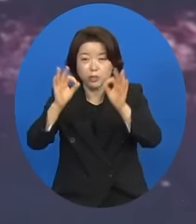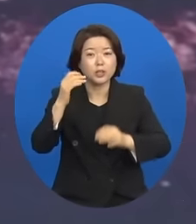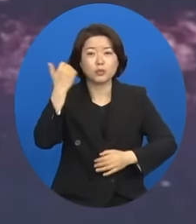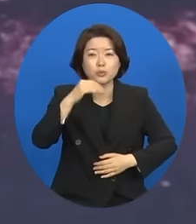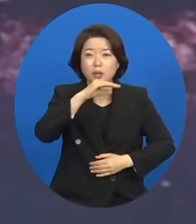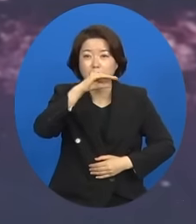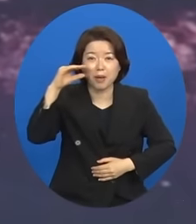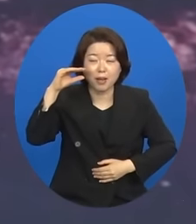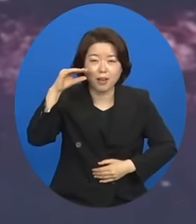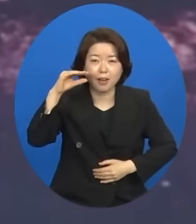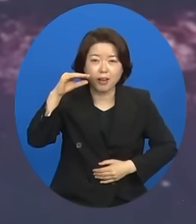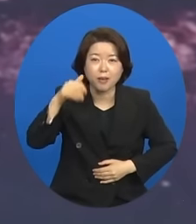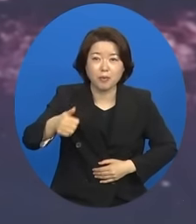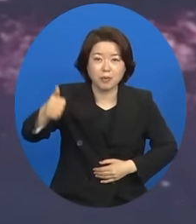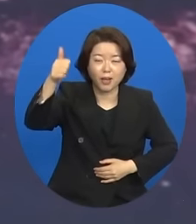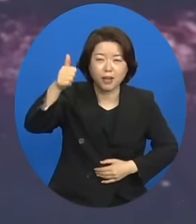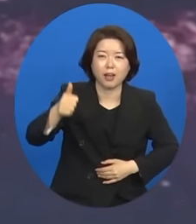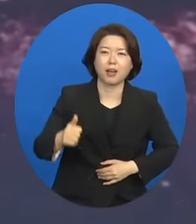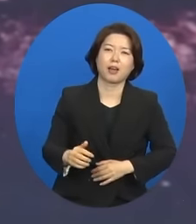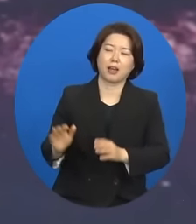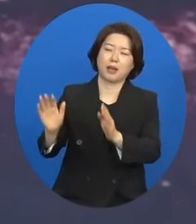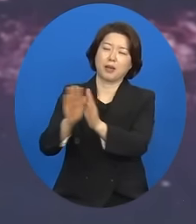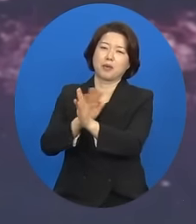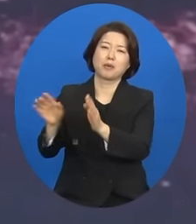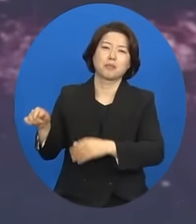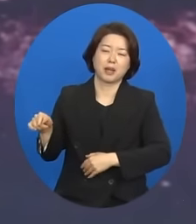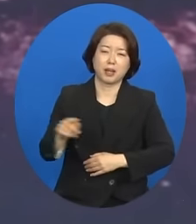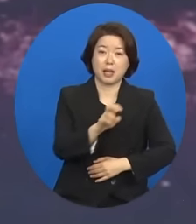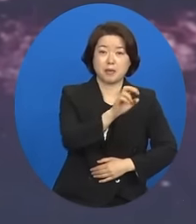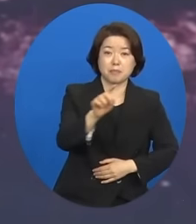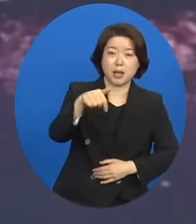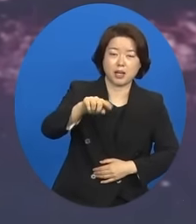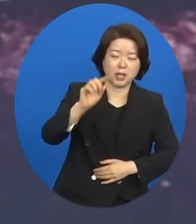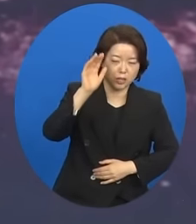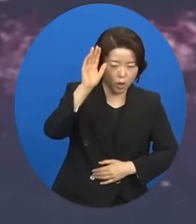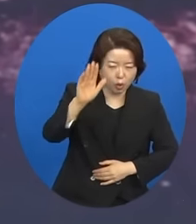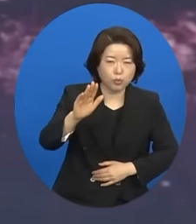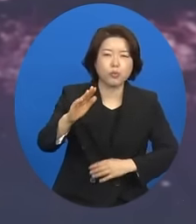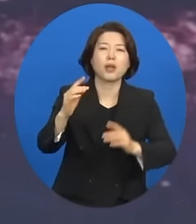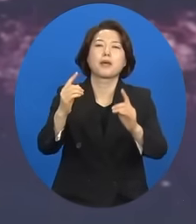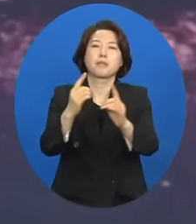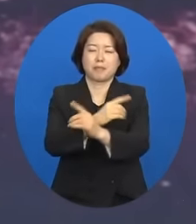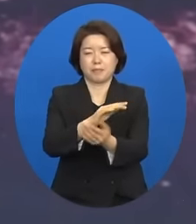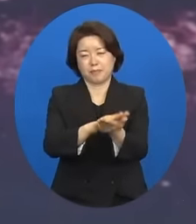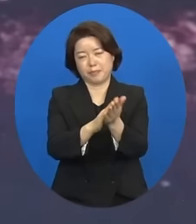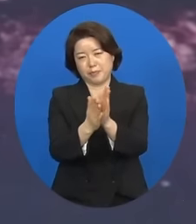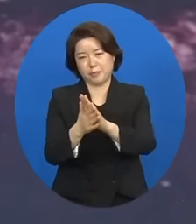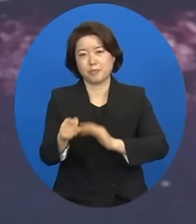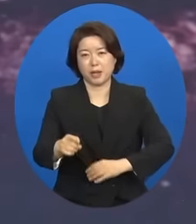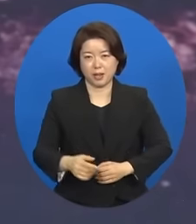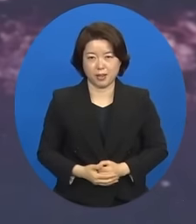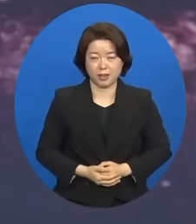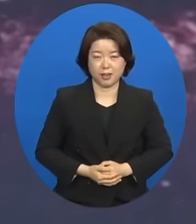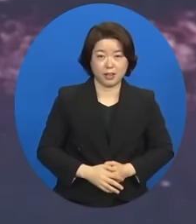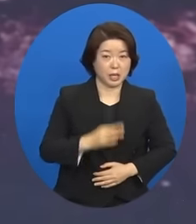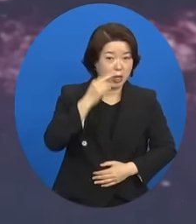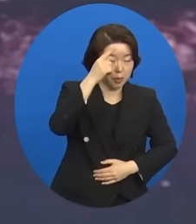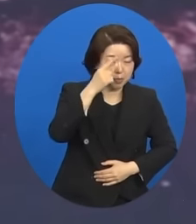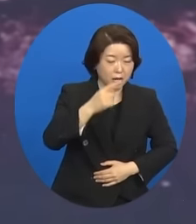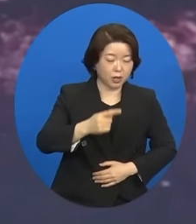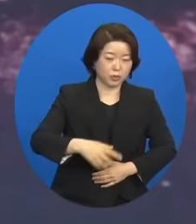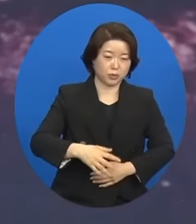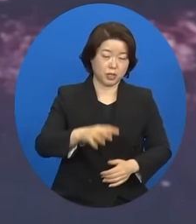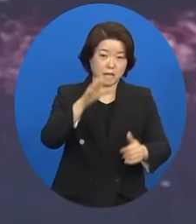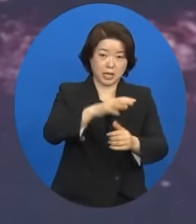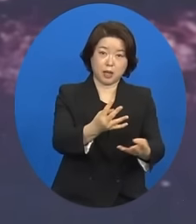바나바가 옳았어요 마가는 변화하게 되고 심지어 나중에 디모데후서 보세요 그가 바울이 감옥에 갇혀 있을